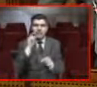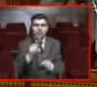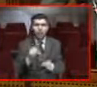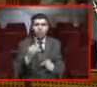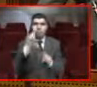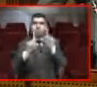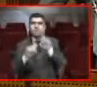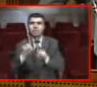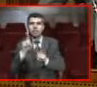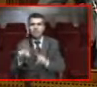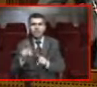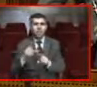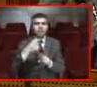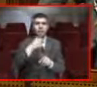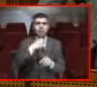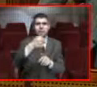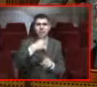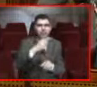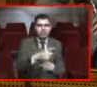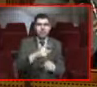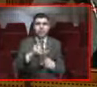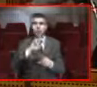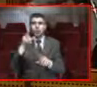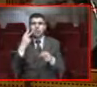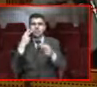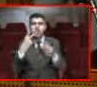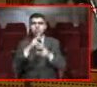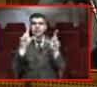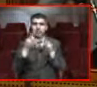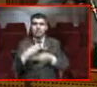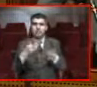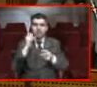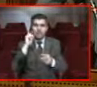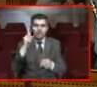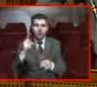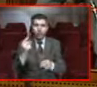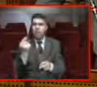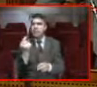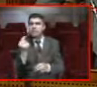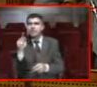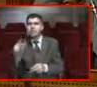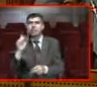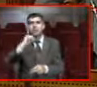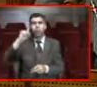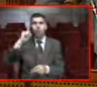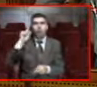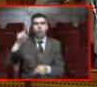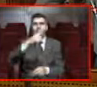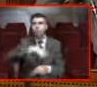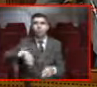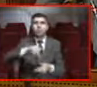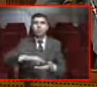ديال الندوات ديال النداءات وهذا باش هذه الأسرة الآن اللي بقات قليلة جدا اللي كتستحق كل خير من هذه